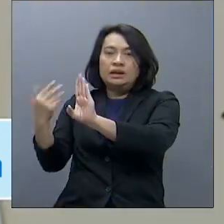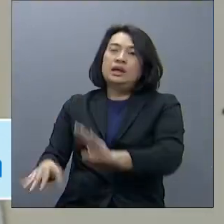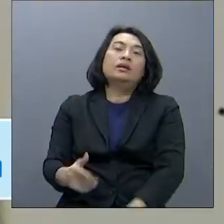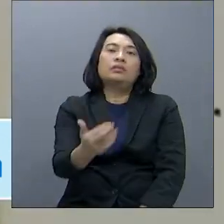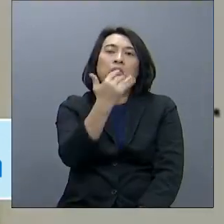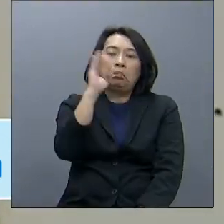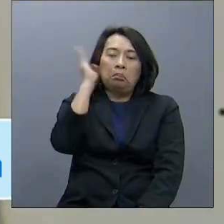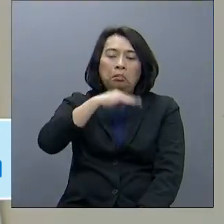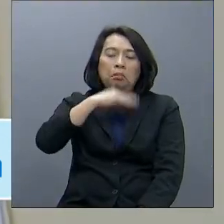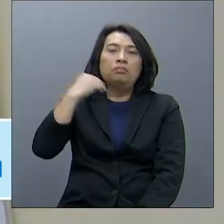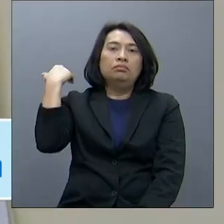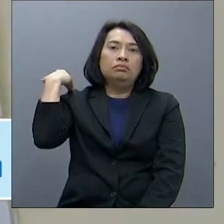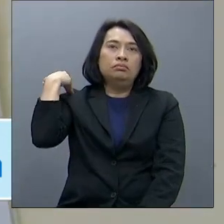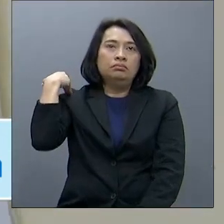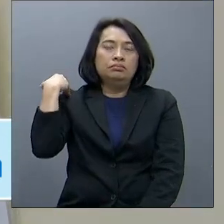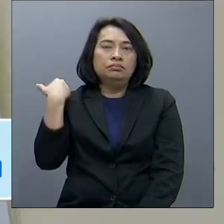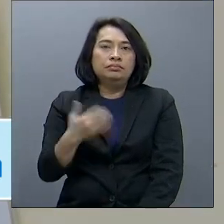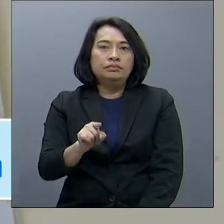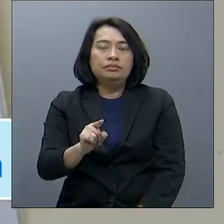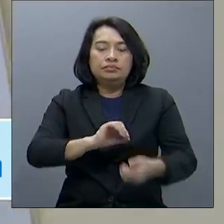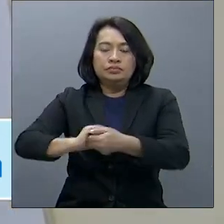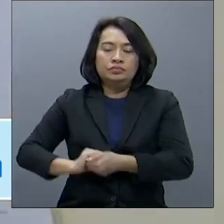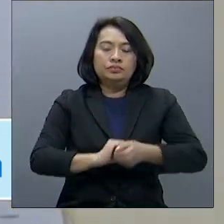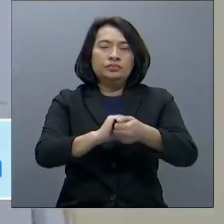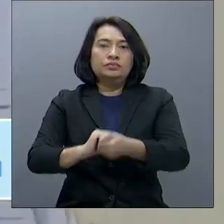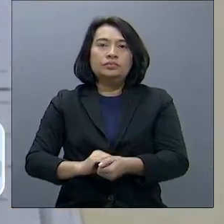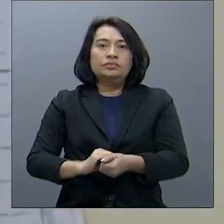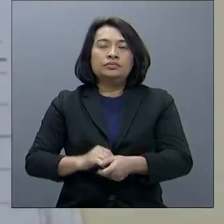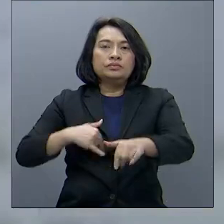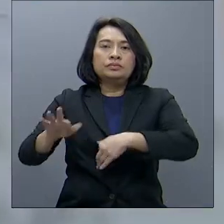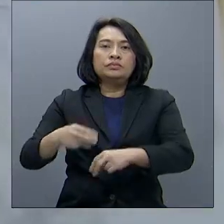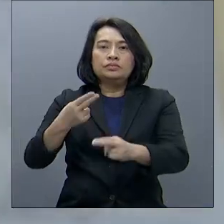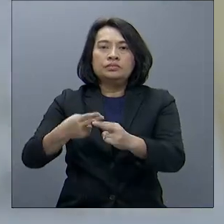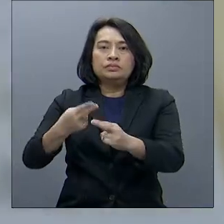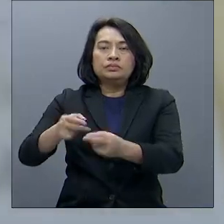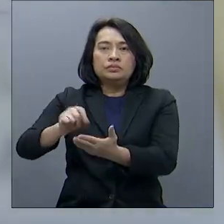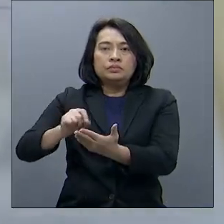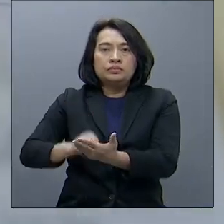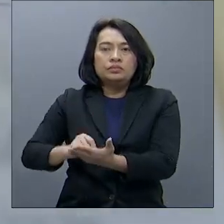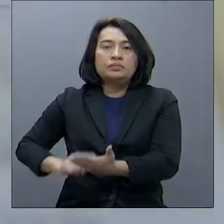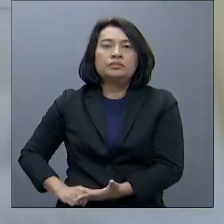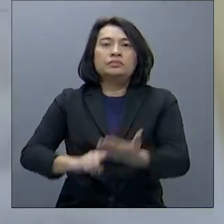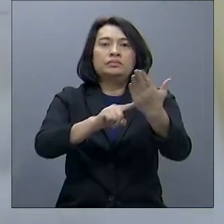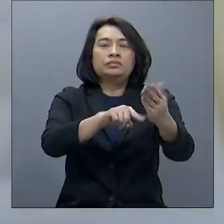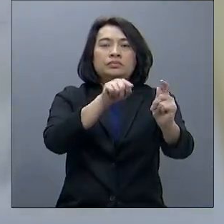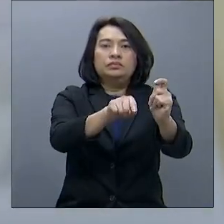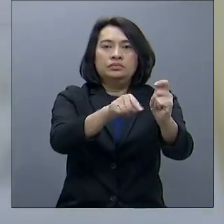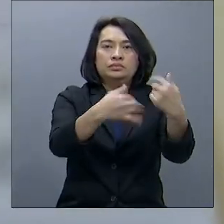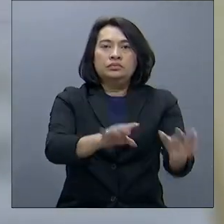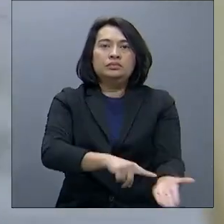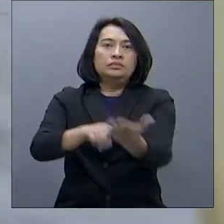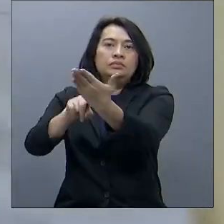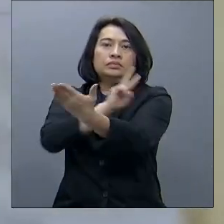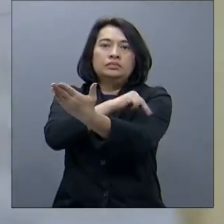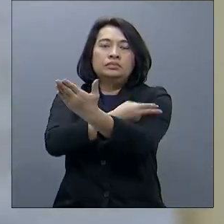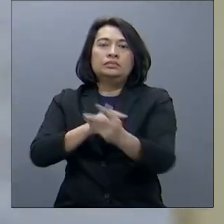ดชิดยอมรับว่าได้ร่วมกับชาวบ้านลงชื่อยื่นเรื่องร้องเรียนไปฝ่ายปกครองของอำเภอยื่นเรื่องไปที่สาธารณสุขอบ